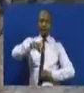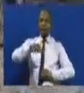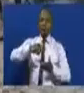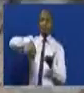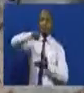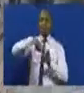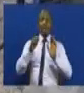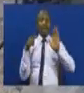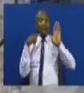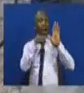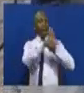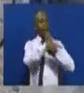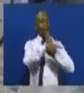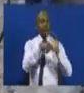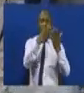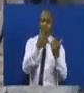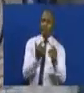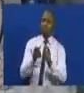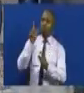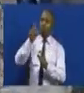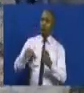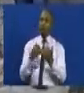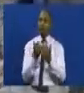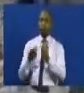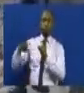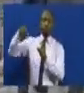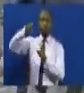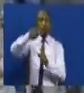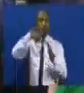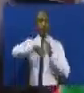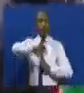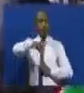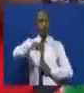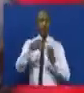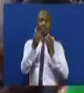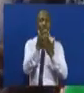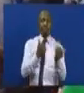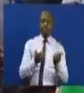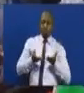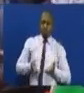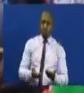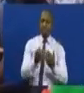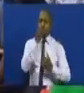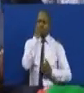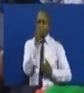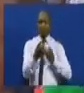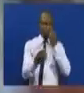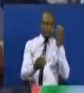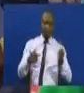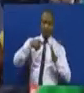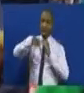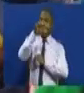Magharibi, ambapo kutokana na ongezeko la idadi ya watu katika mkoa huo na kusababisha uzalishaji mkubwa wa taka katika masoko ya mkoa